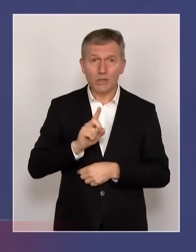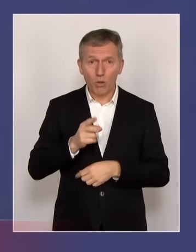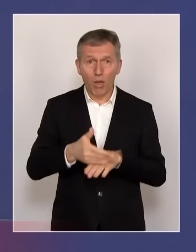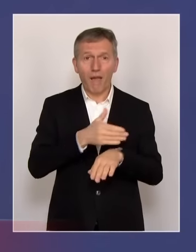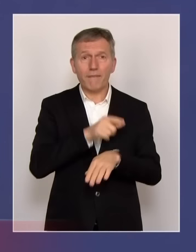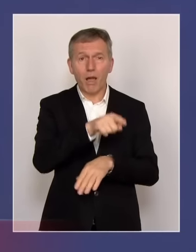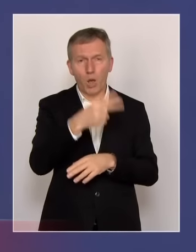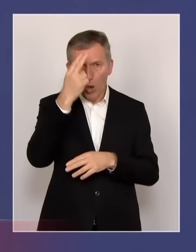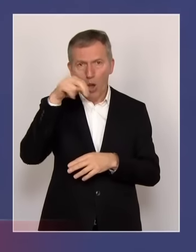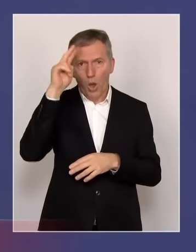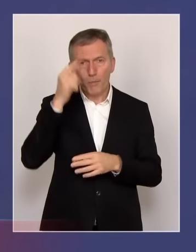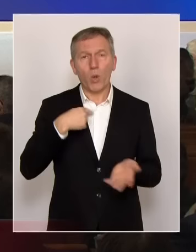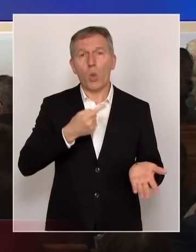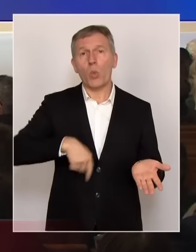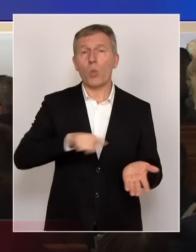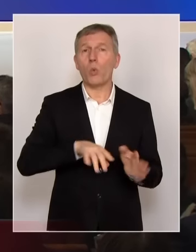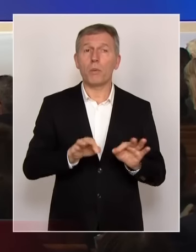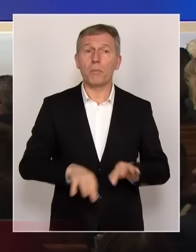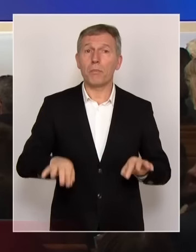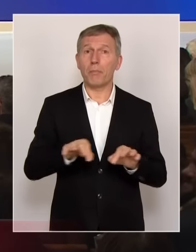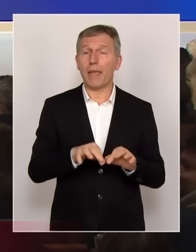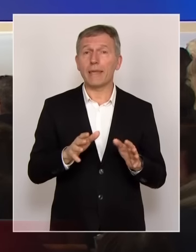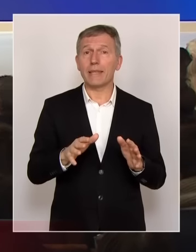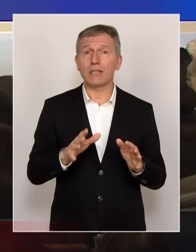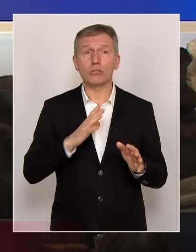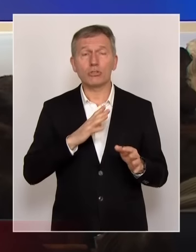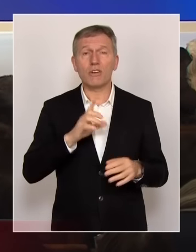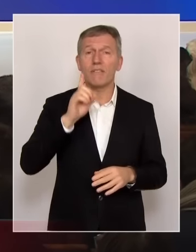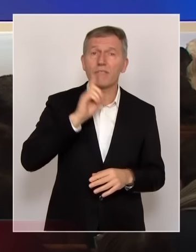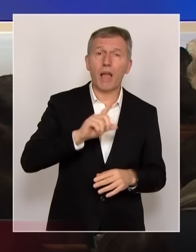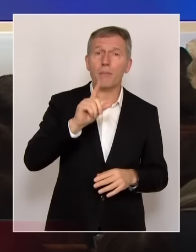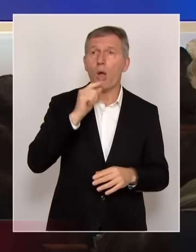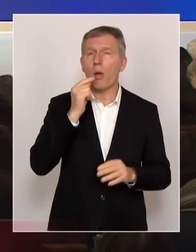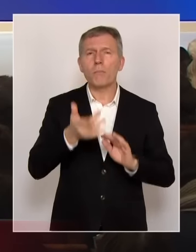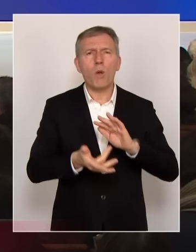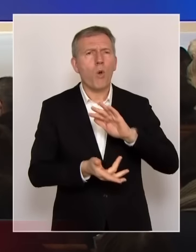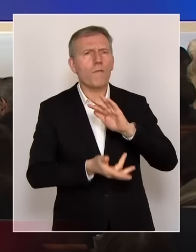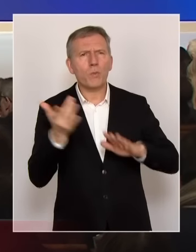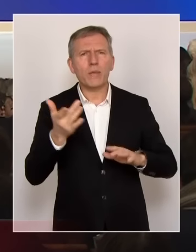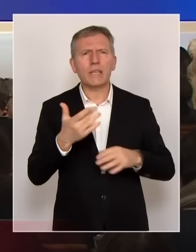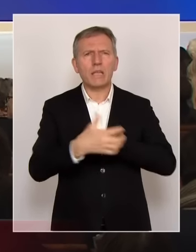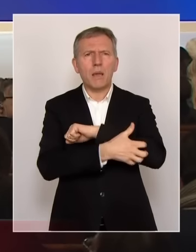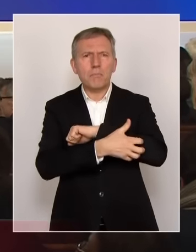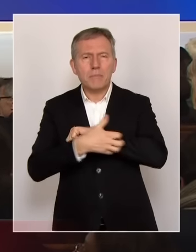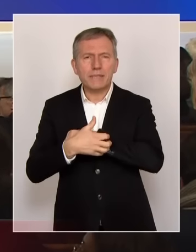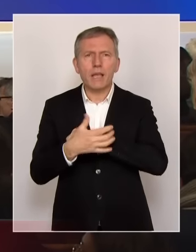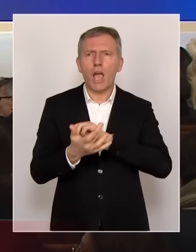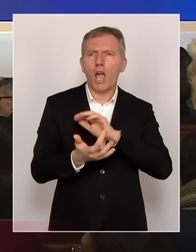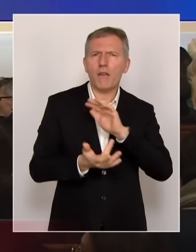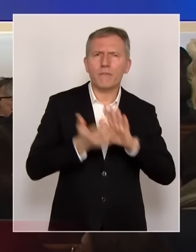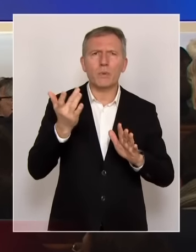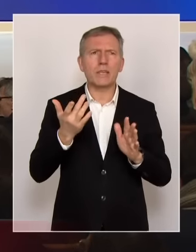Nous sommes un pays où arrivent des femmes et des hommes qui fuient la misère, qui parfois sont